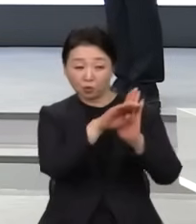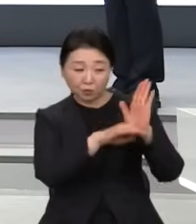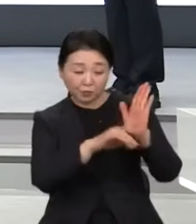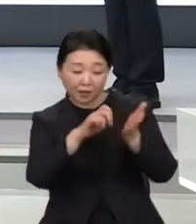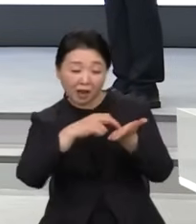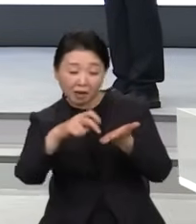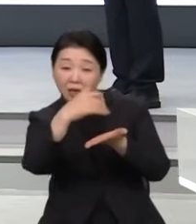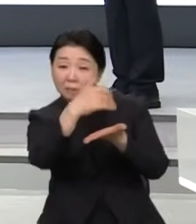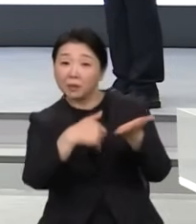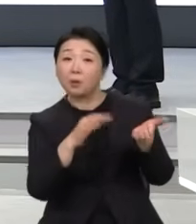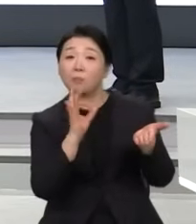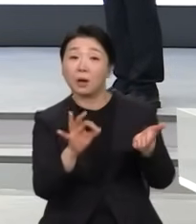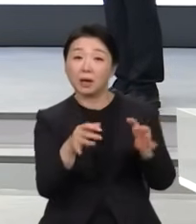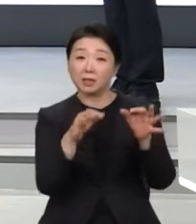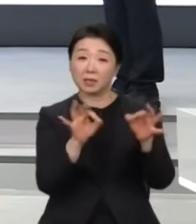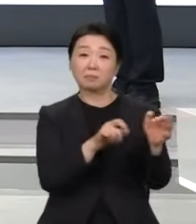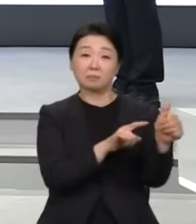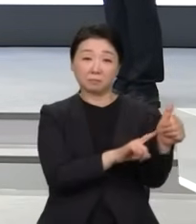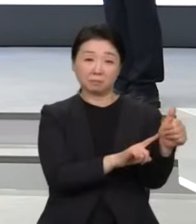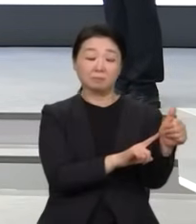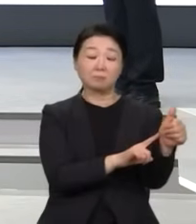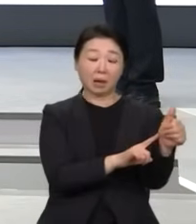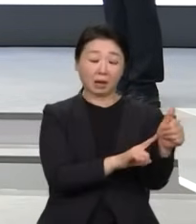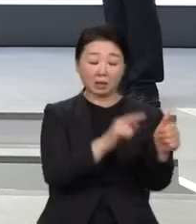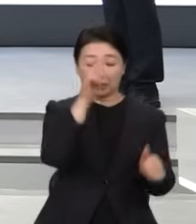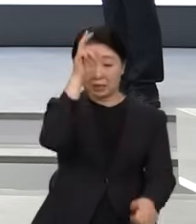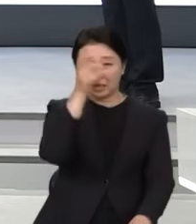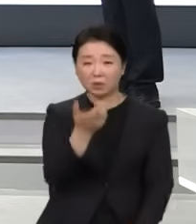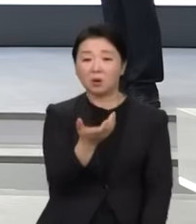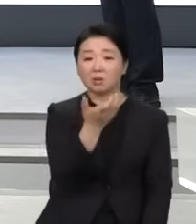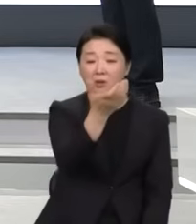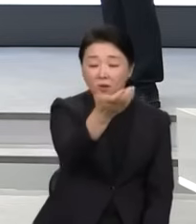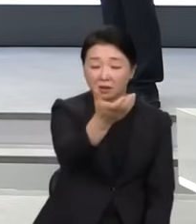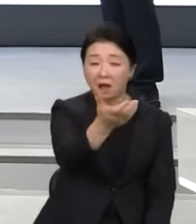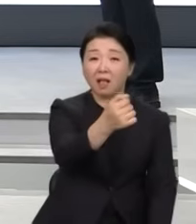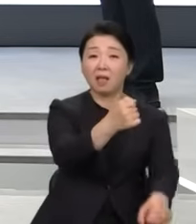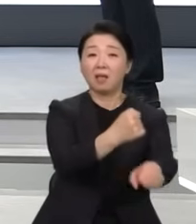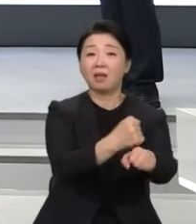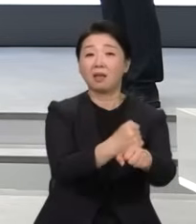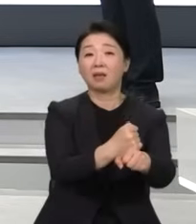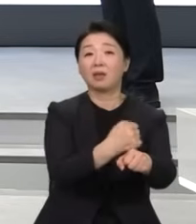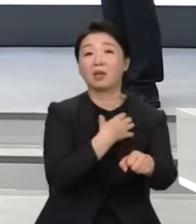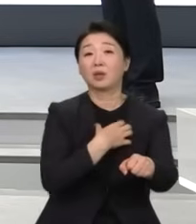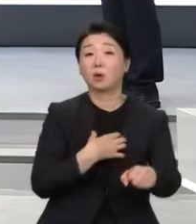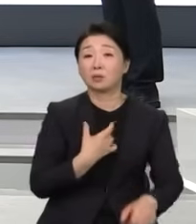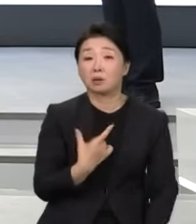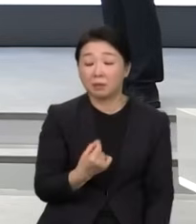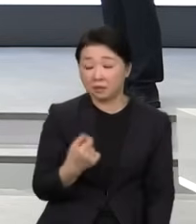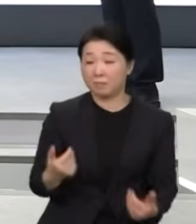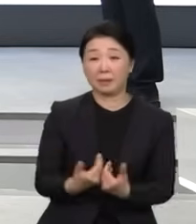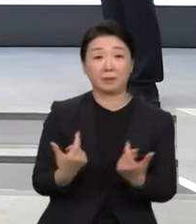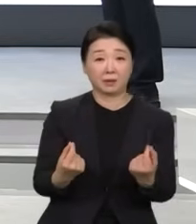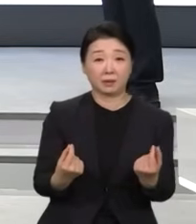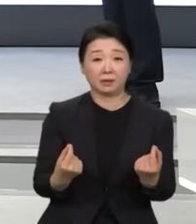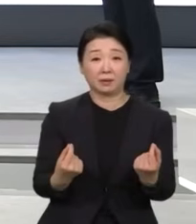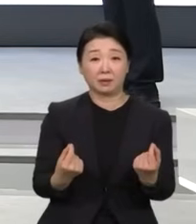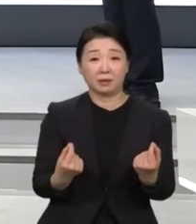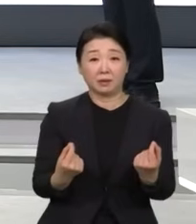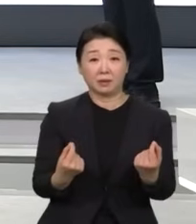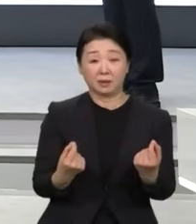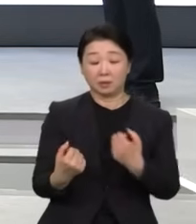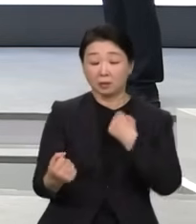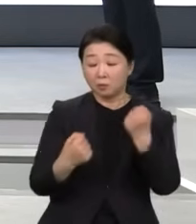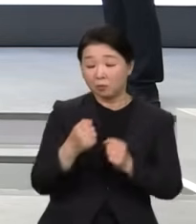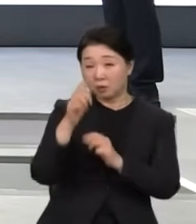보면 김계환 사령관은 끝까지 사건을 경찰에 넘기는 걸 우려, 사실상 반대한 걸로 보이는데